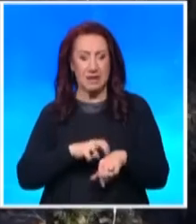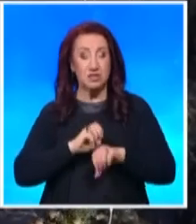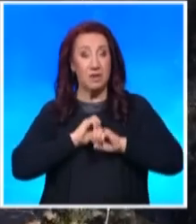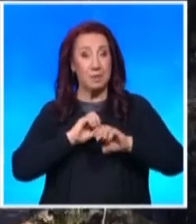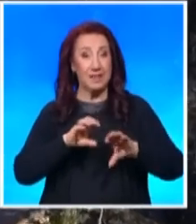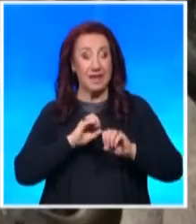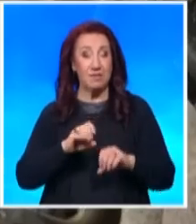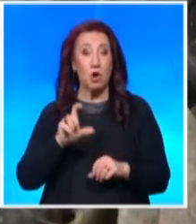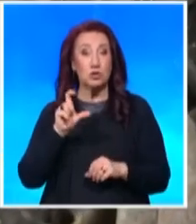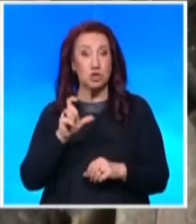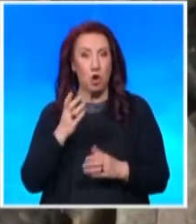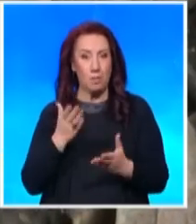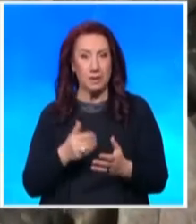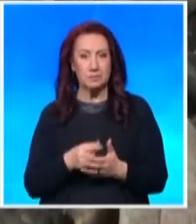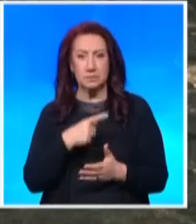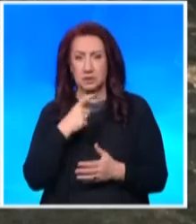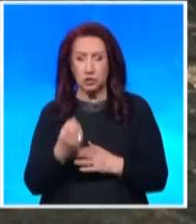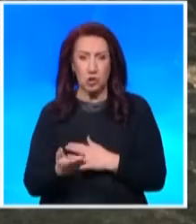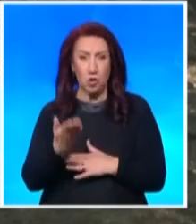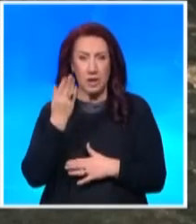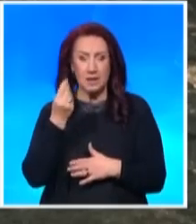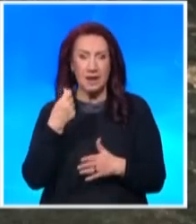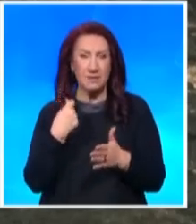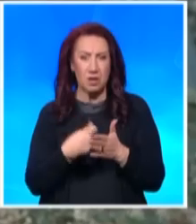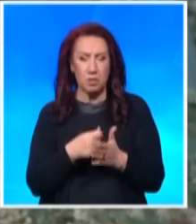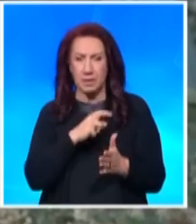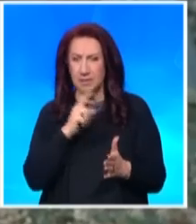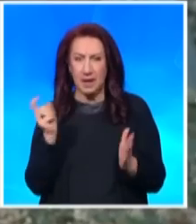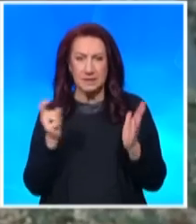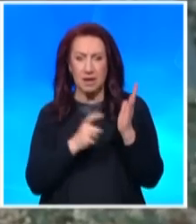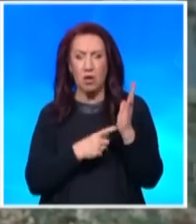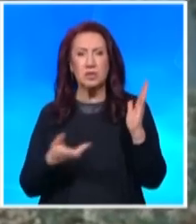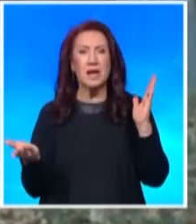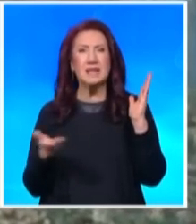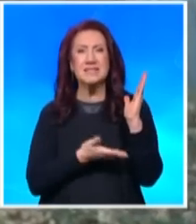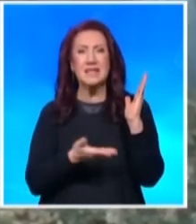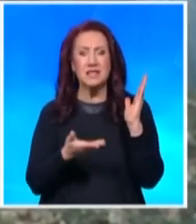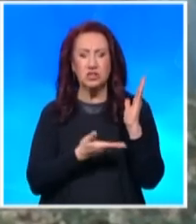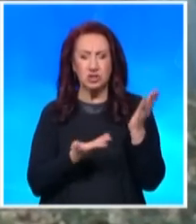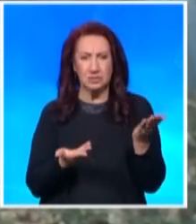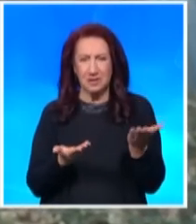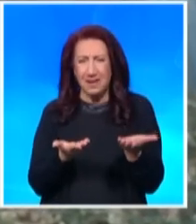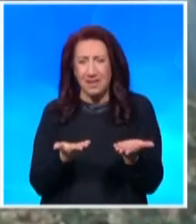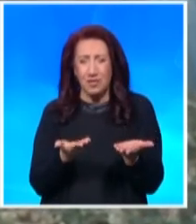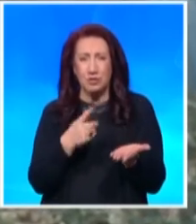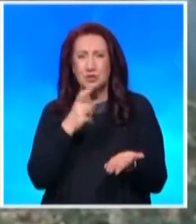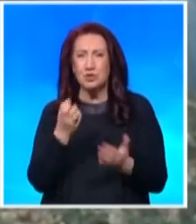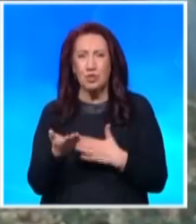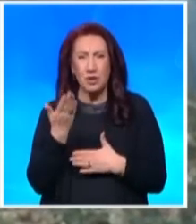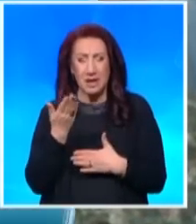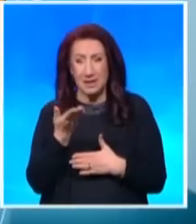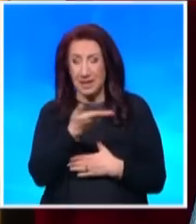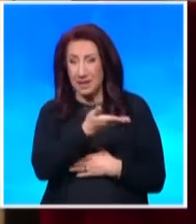100 000 лева глоба за незаконната сеч в Борисовата градина. Какво са 100 000 пред 26